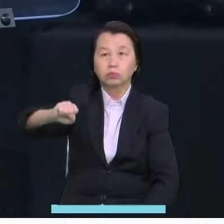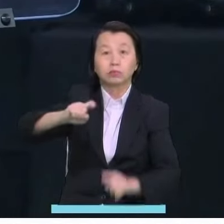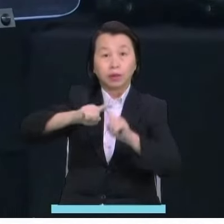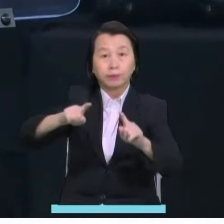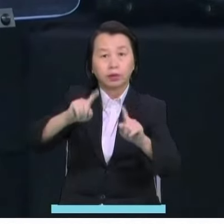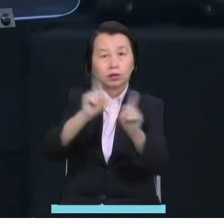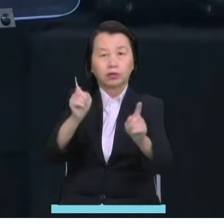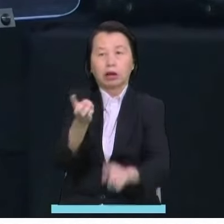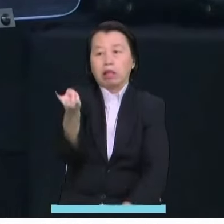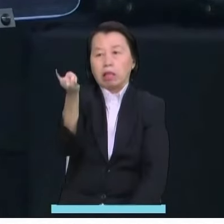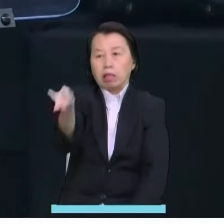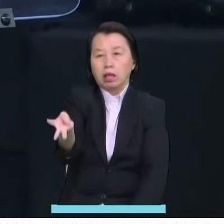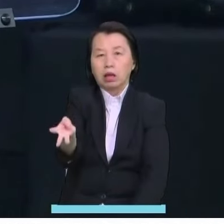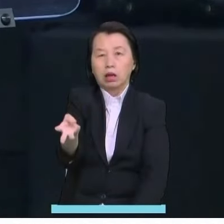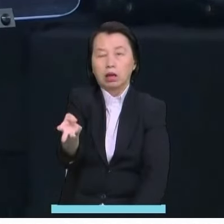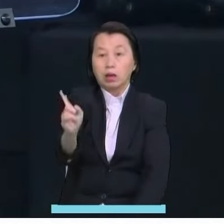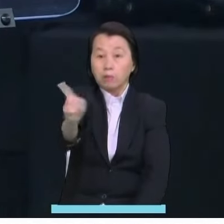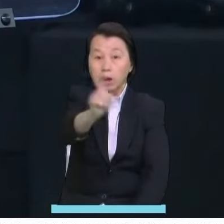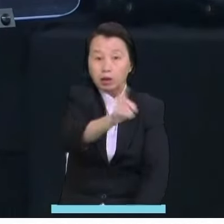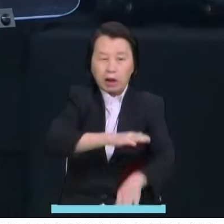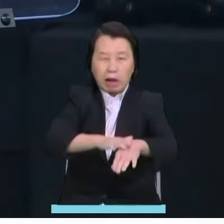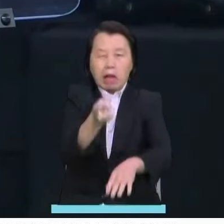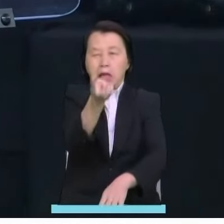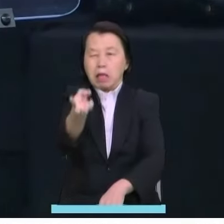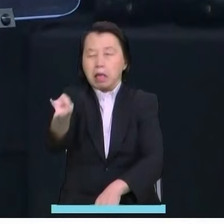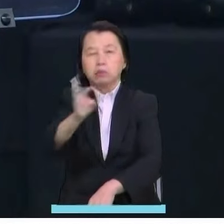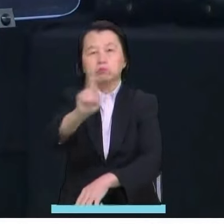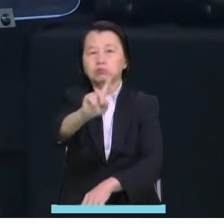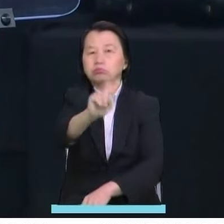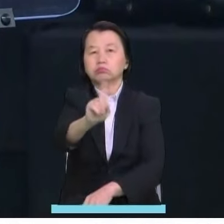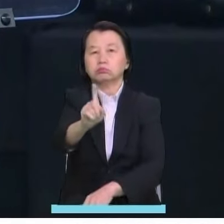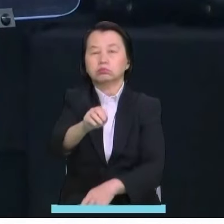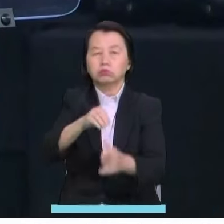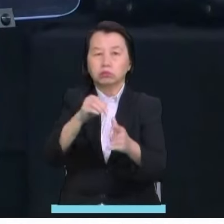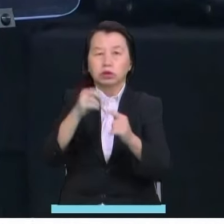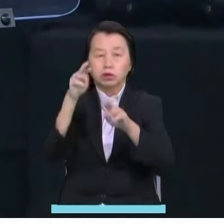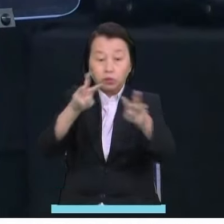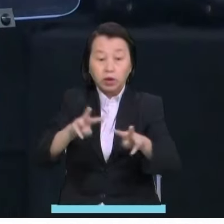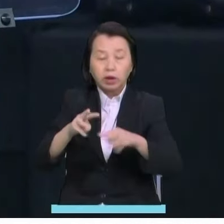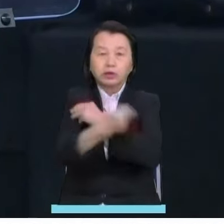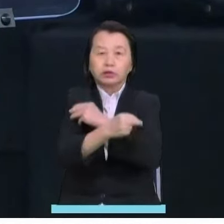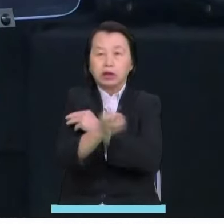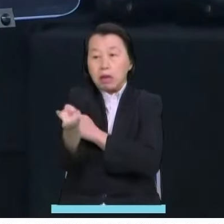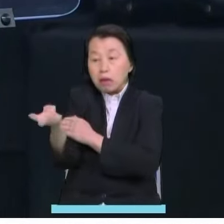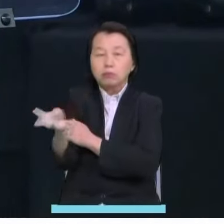Tapi jangan remeh kina mana-mana kaum atau agama atau wilayah dan negeri kita.